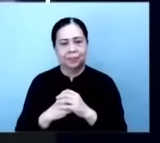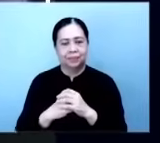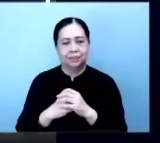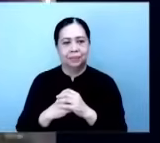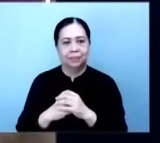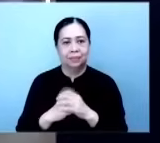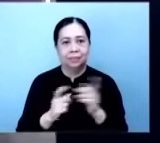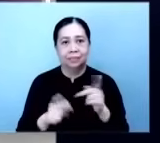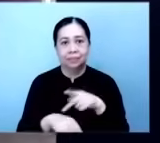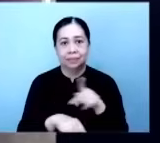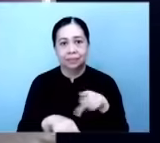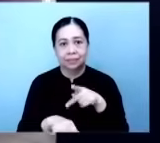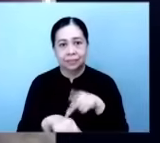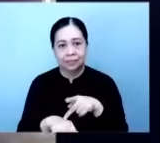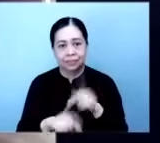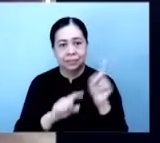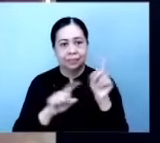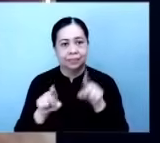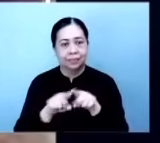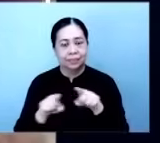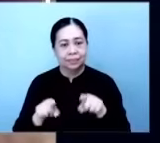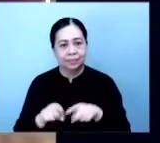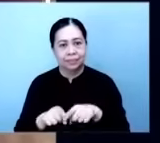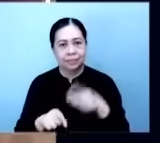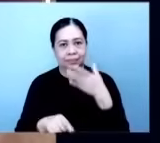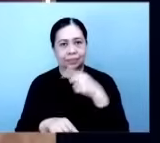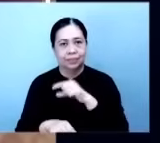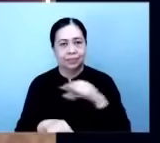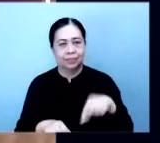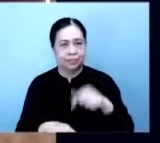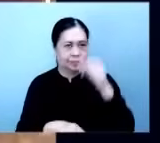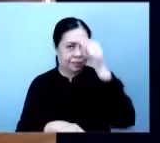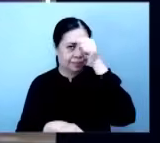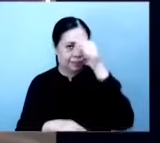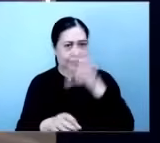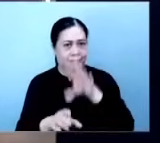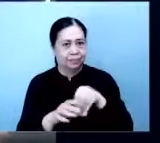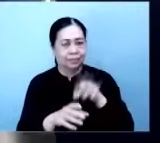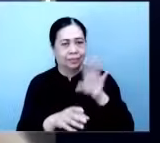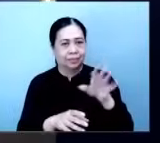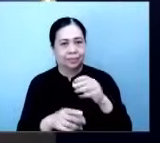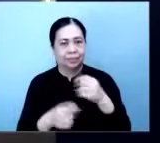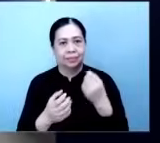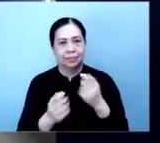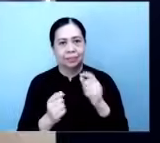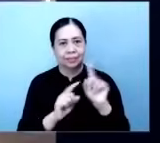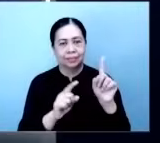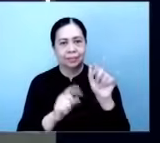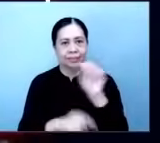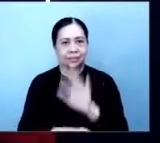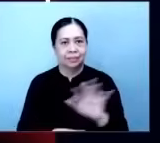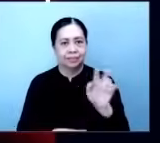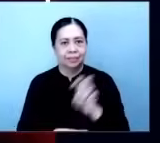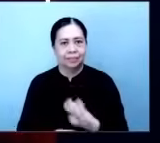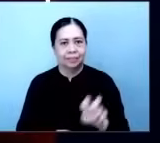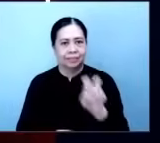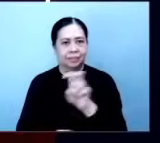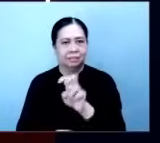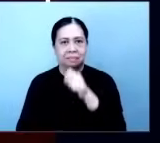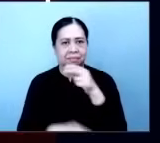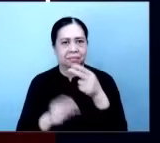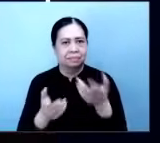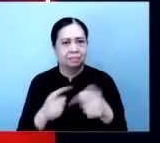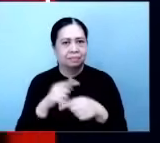sa Pilipinas, pupunta rin ang beauty queen sa India bilang bahagi ng kanyang ongoing Asian tour. Hindi naman nabanggit kung kailan